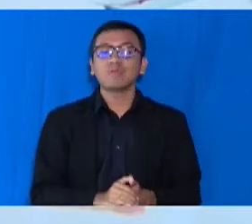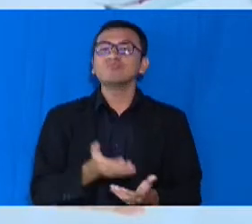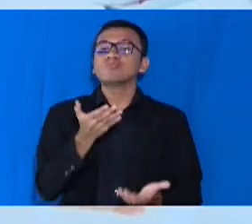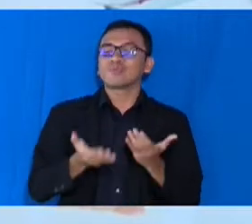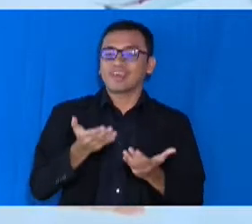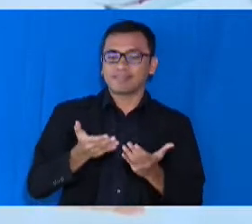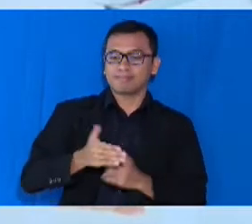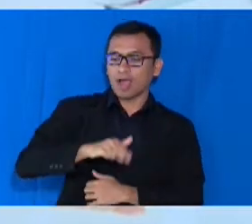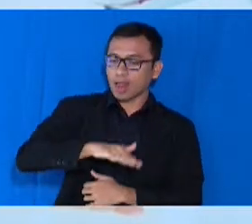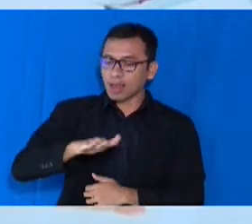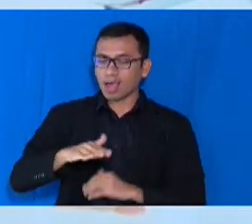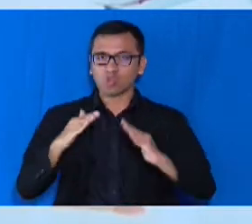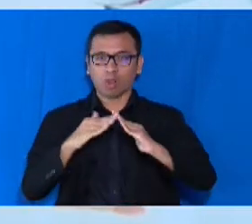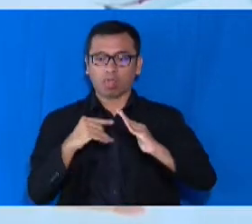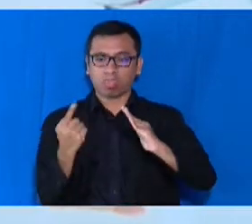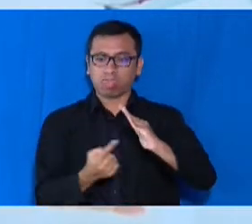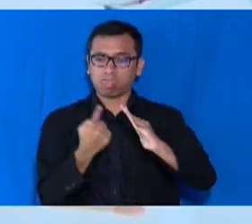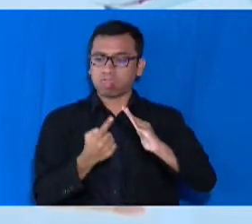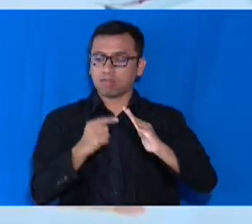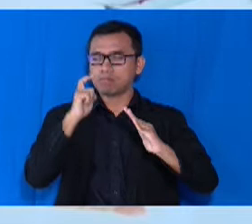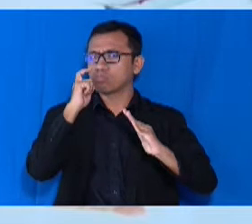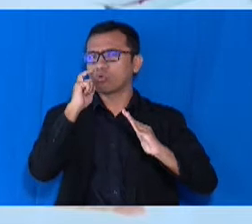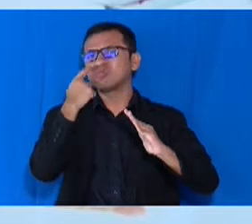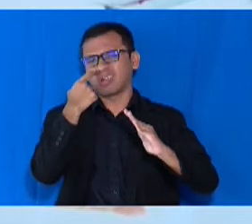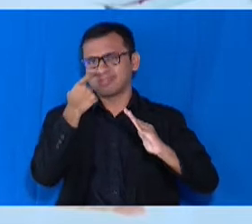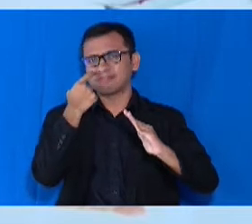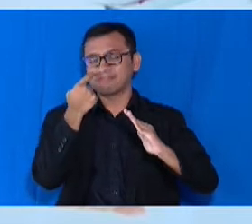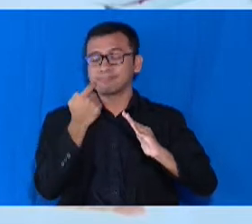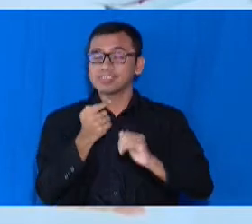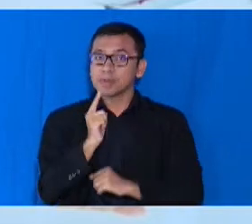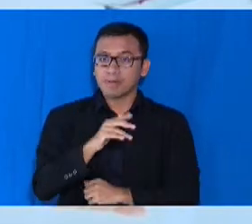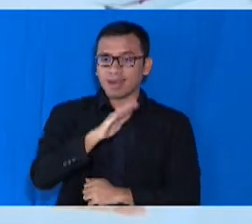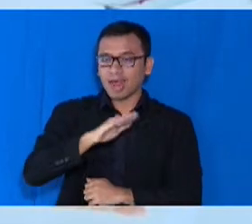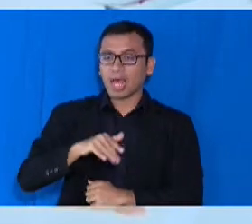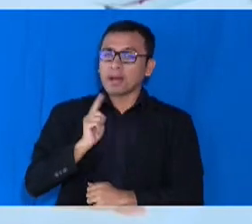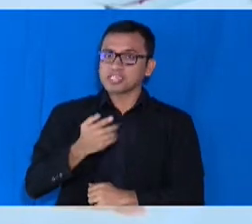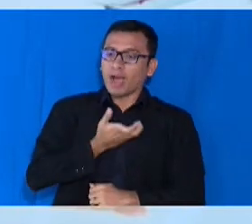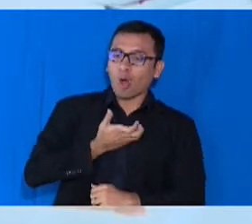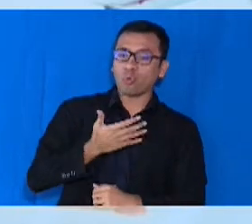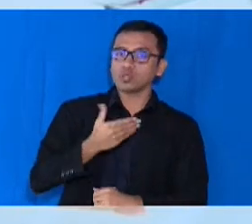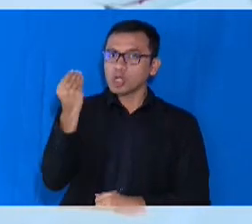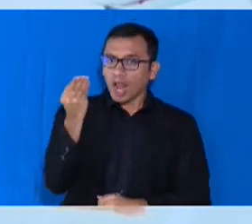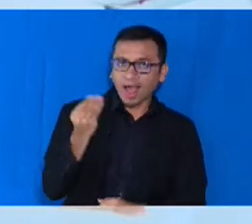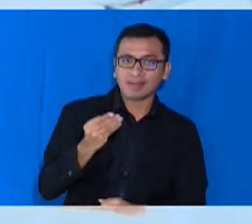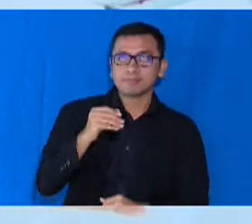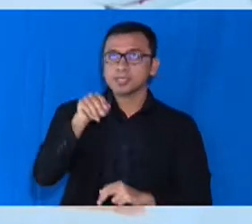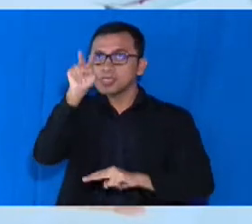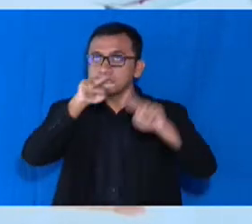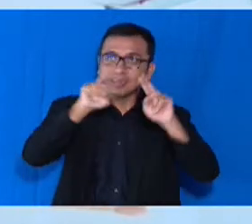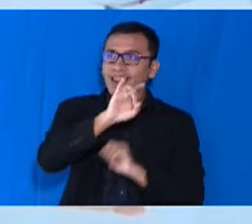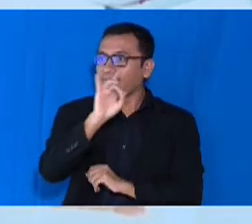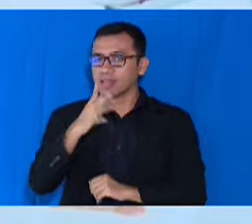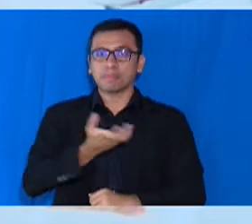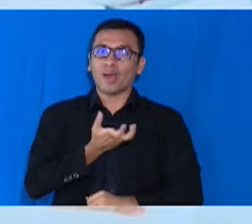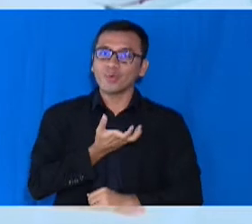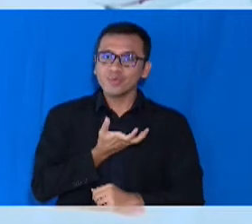kita ini adalah anak yang dinamik, energik. Tentu sesuai dengan perkembangannya, ingin